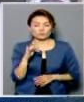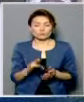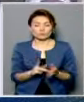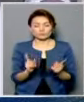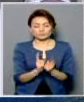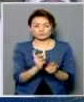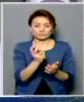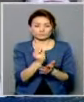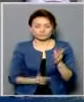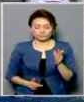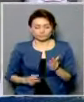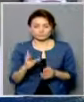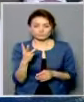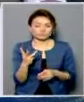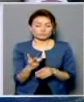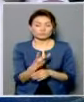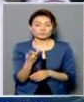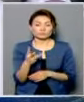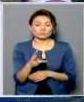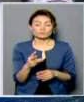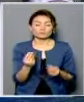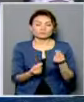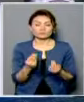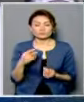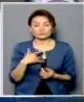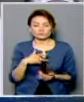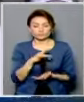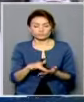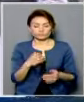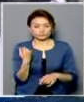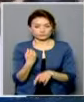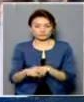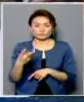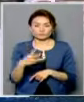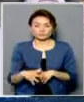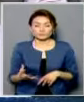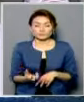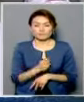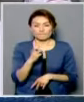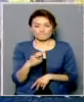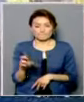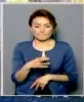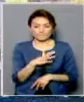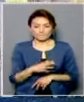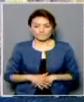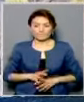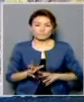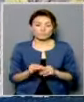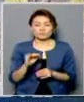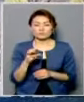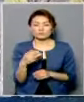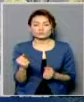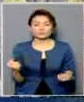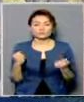kedesi bese jiberip, 3-ci orın katalasta Jambıl oğulısını jeñip, 3-ci orın aldık. Сонда яқы